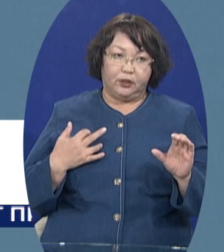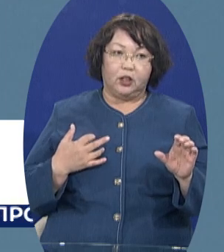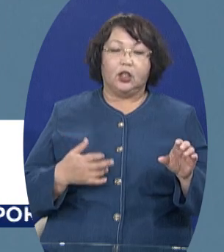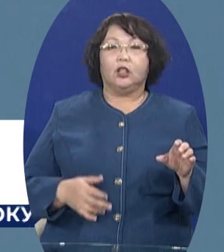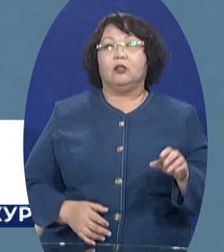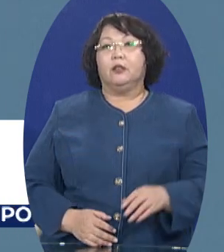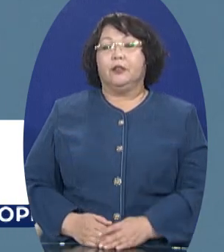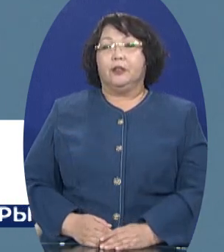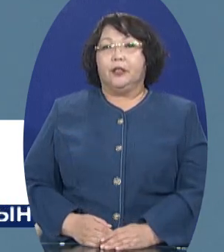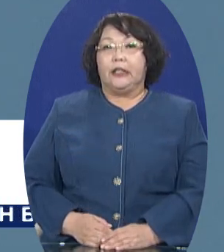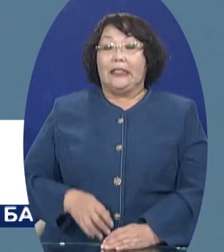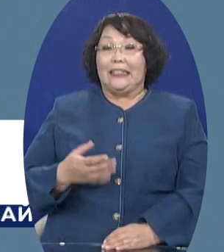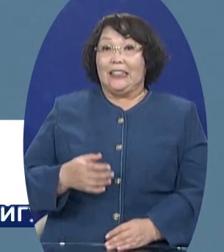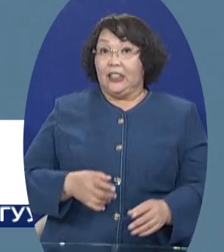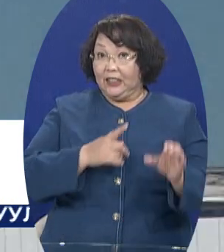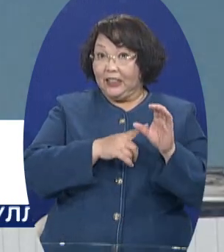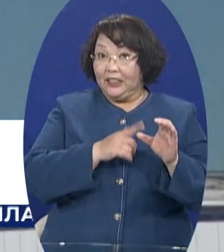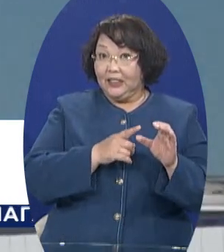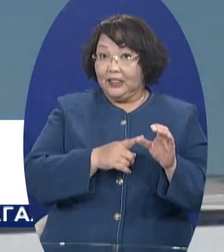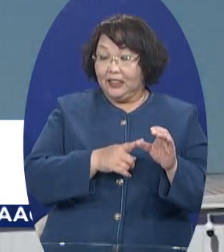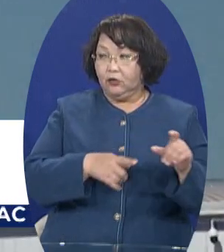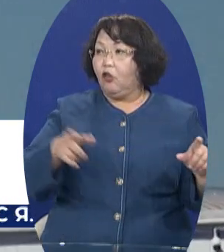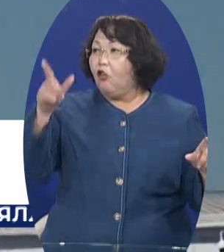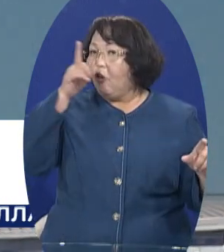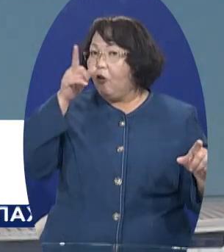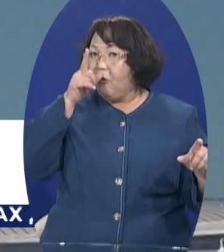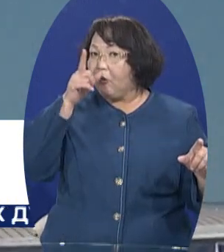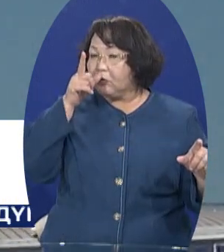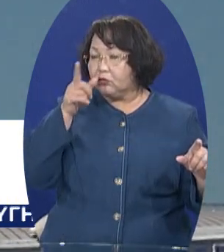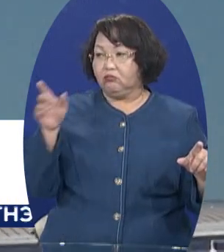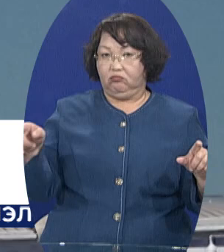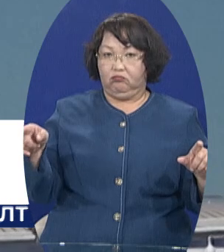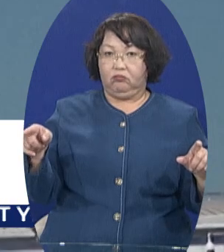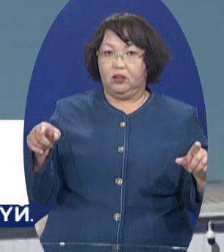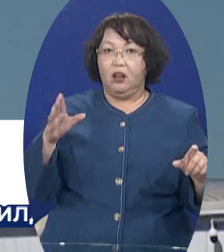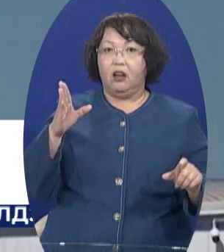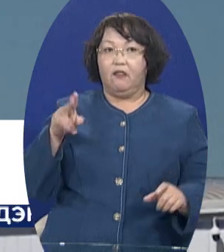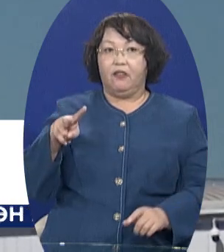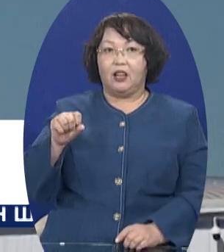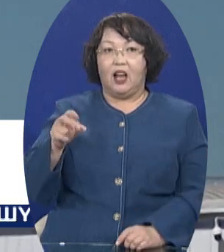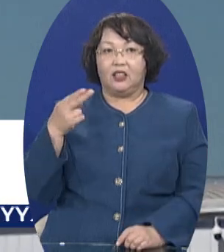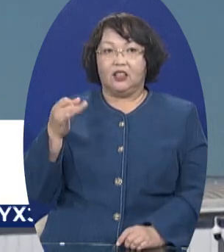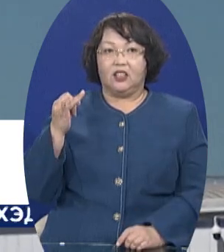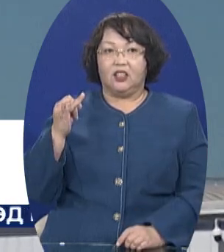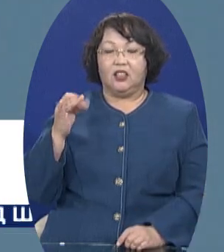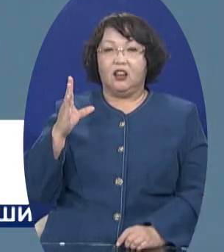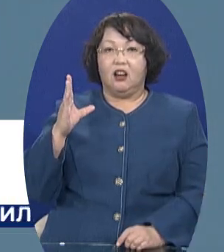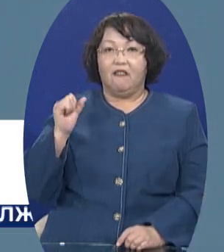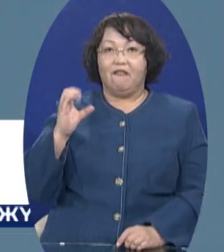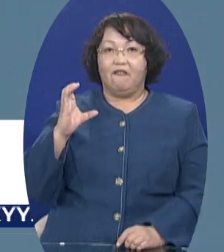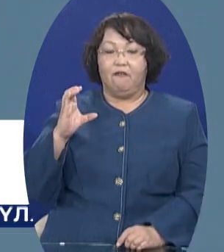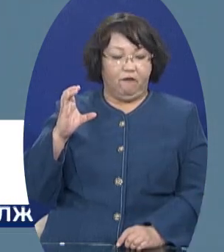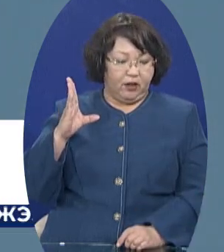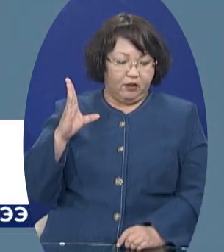хэвлэлүүд мэдээлсэн байна. Энэ нь Пиньян болон Орос Албаны улсын Алсторнот дахь Владивосток хотын хоорондох нислэгийг баасан гарагт